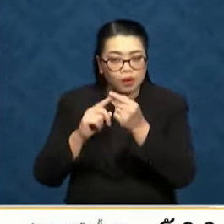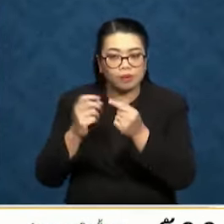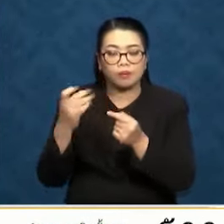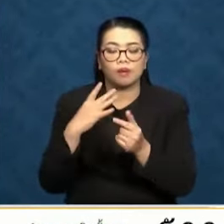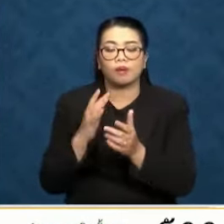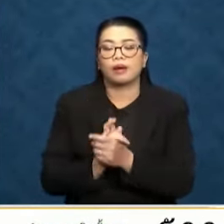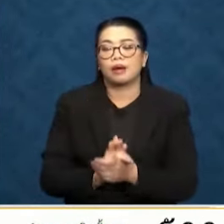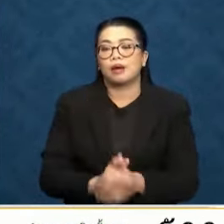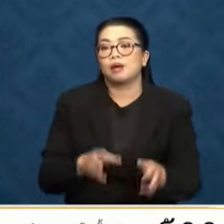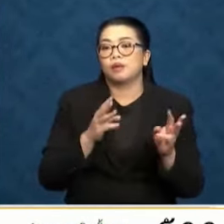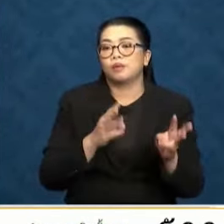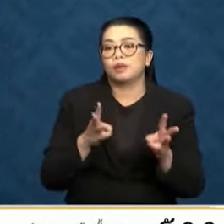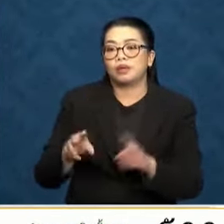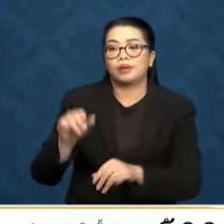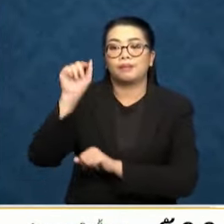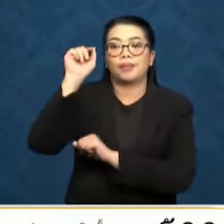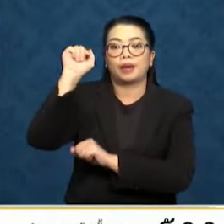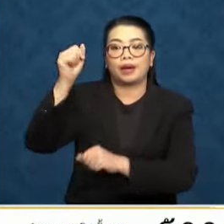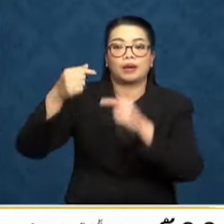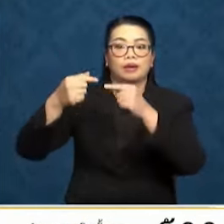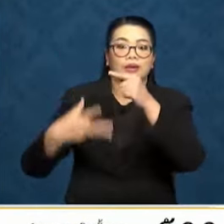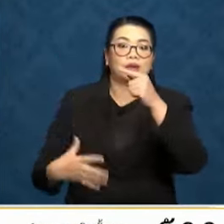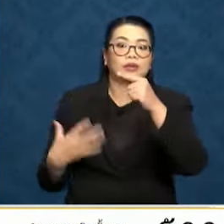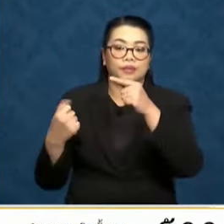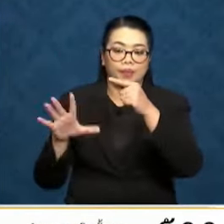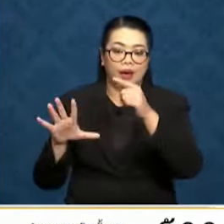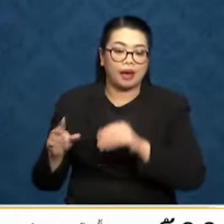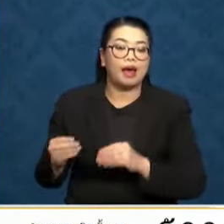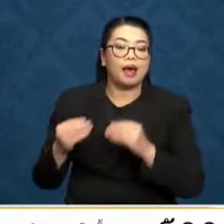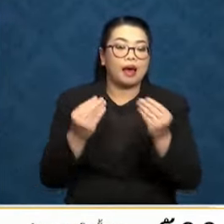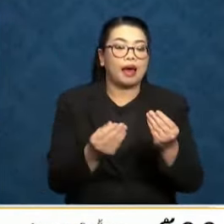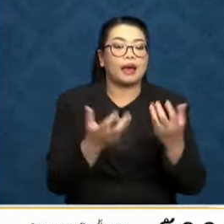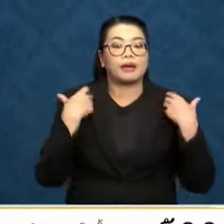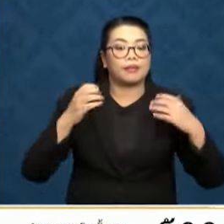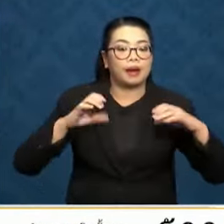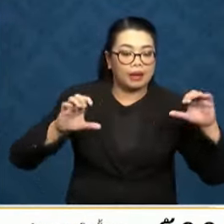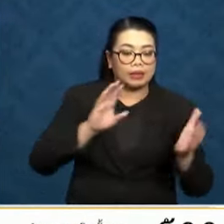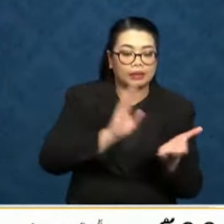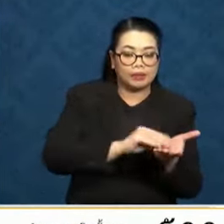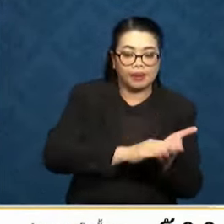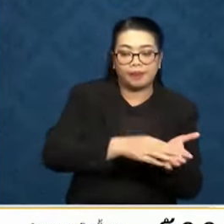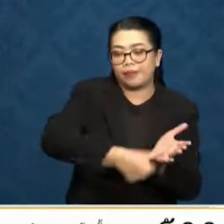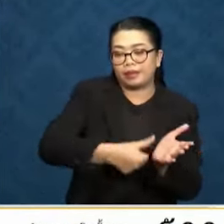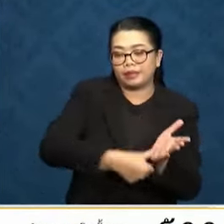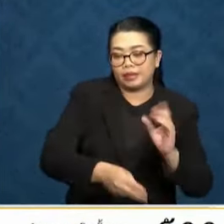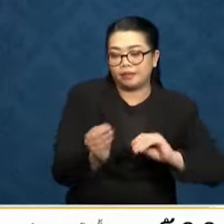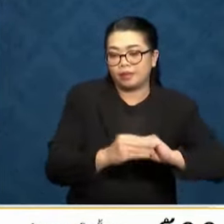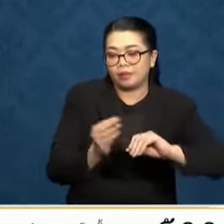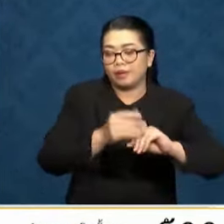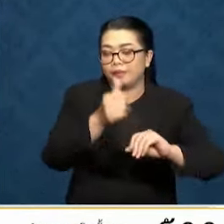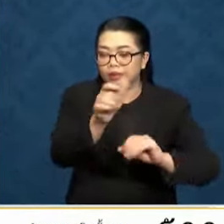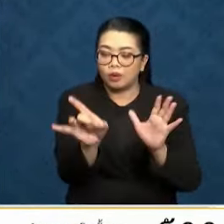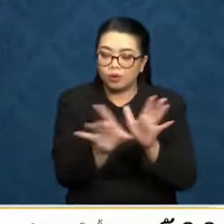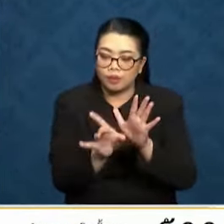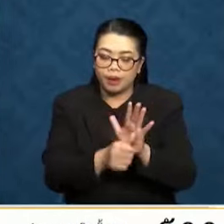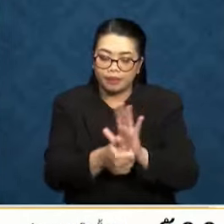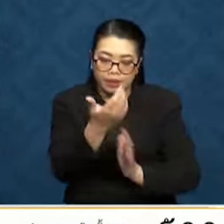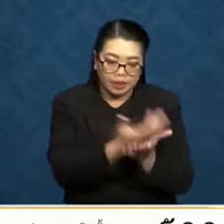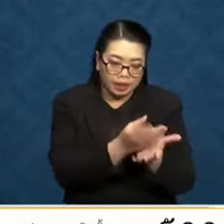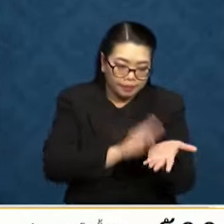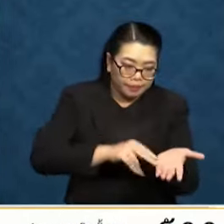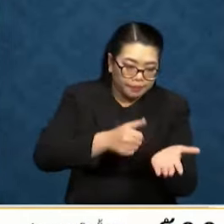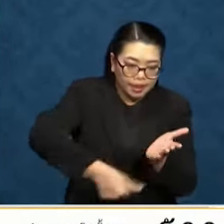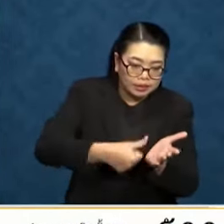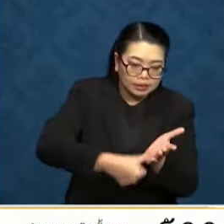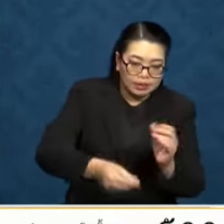คือว่ามาตรการที่ท่านออกมาค่ะส่งผลให้ภาครัฐเนี่ยจัดเก็บภาษีเพิ่มขึ้นได้มีประสิทธิภาพเพิ่มขึ้นกี่เปอร์เซ็นต์